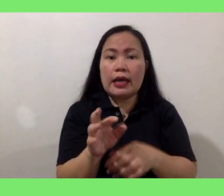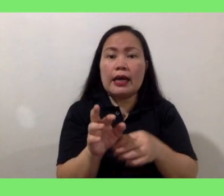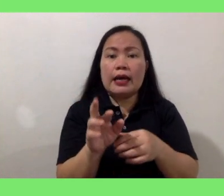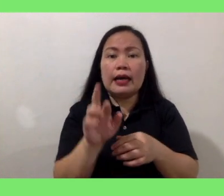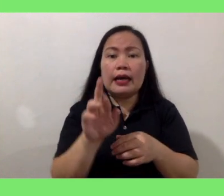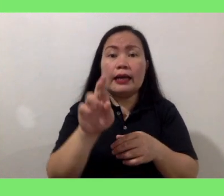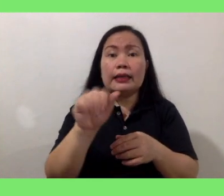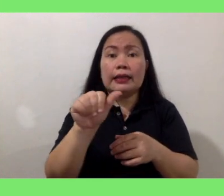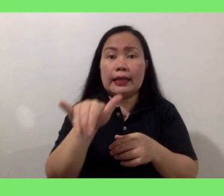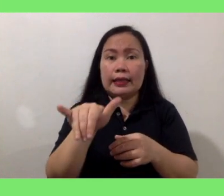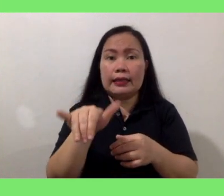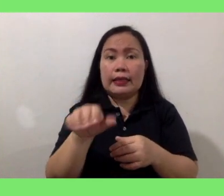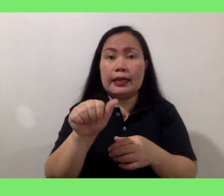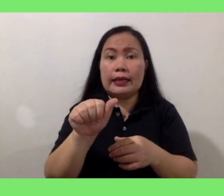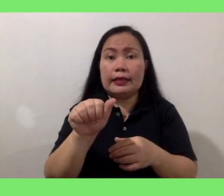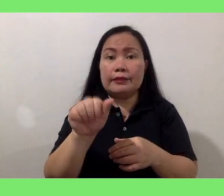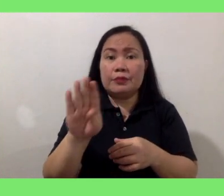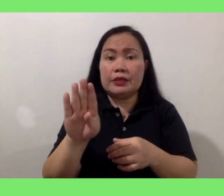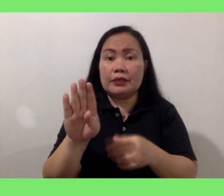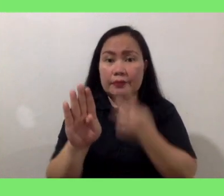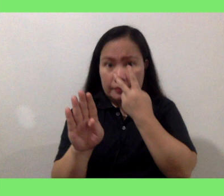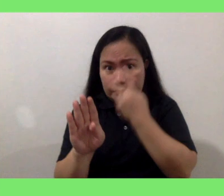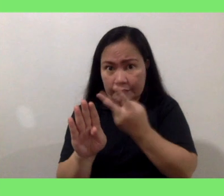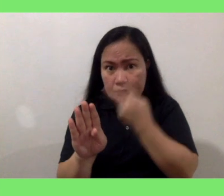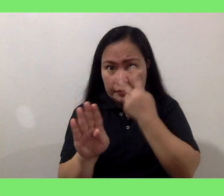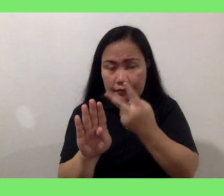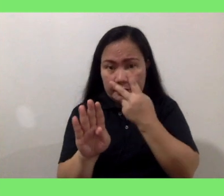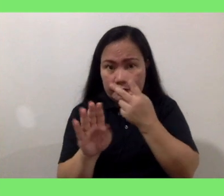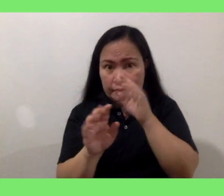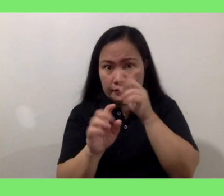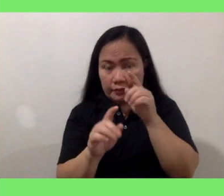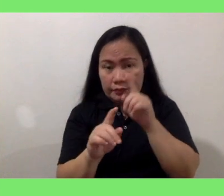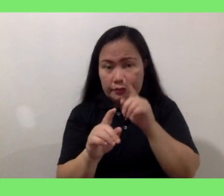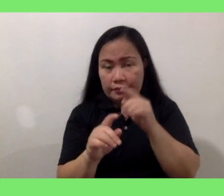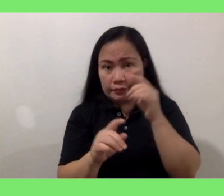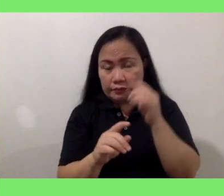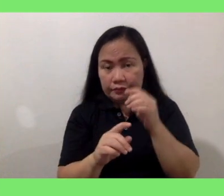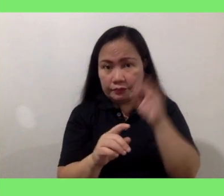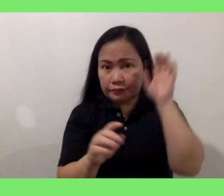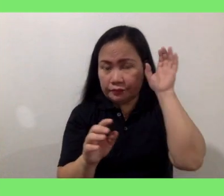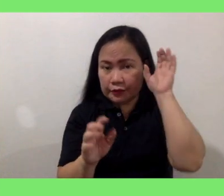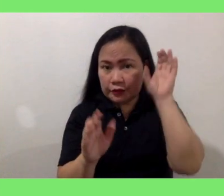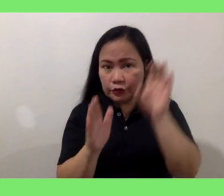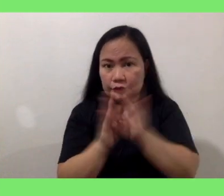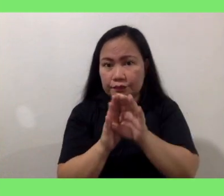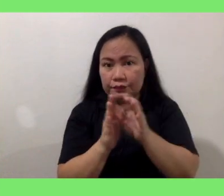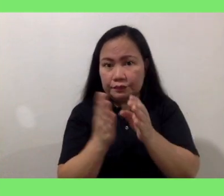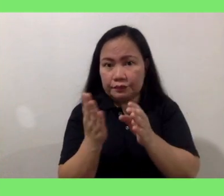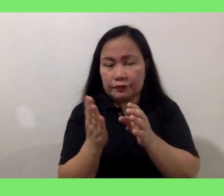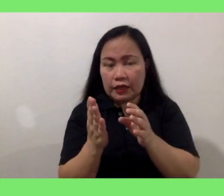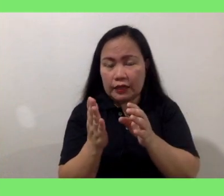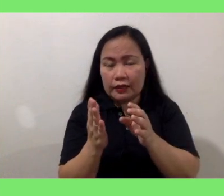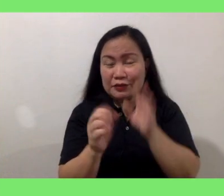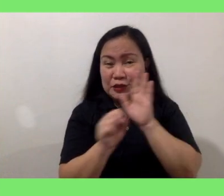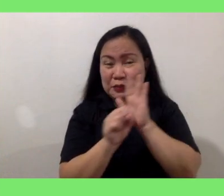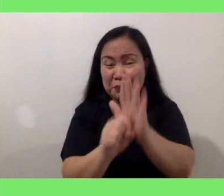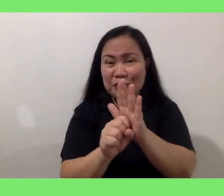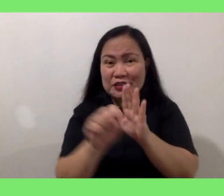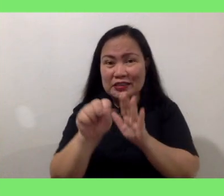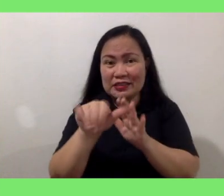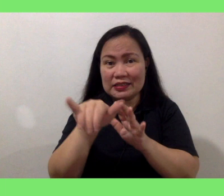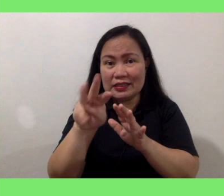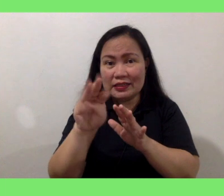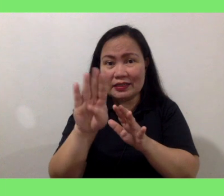named as ray AB. Now, tingnan nyo po yung ating symbol. Kapag line, dalawang